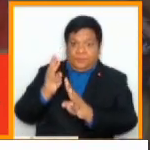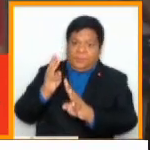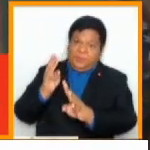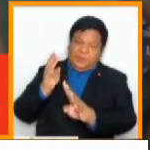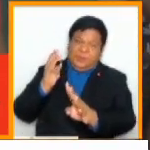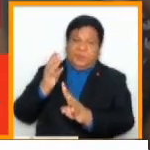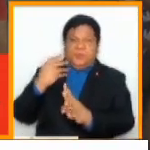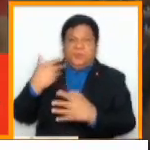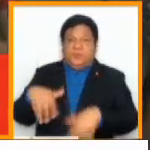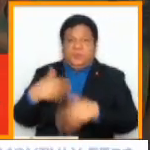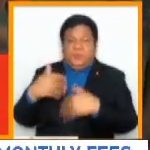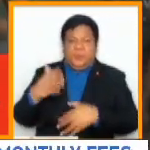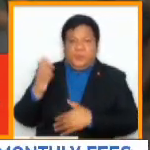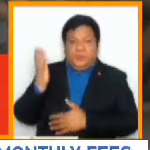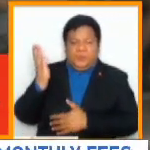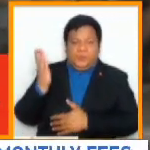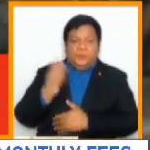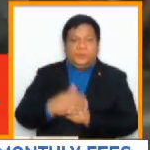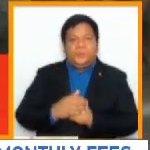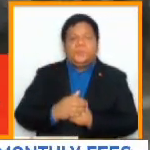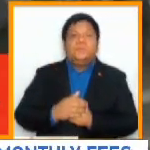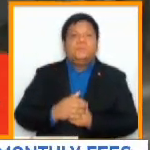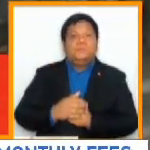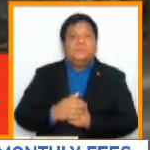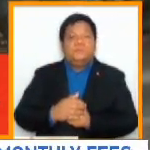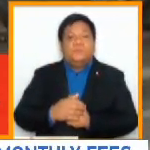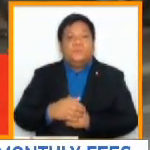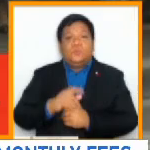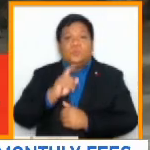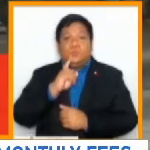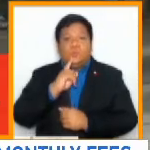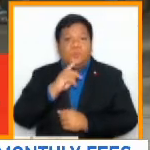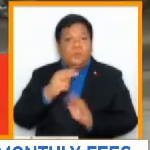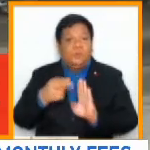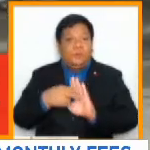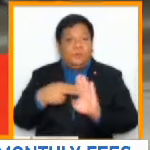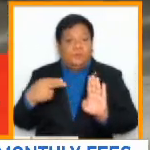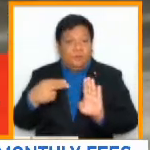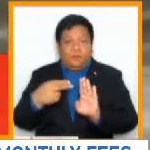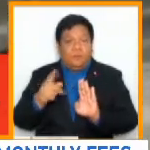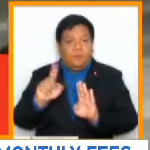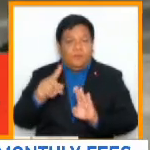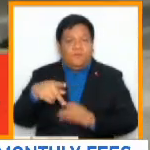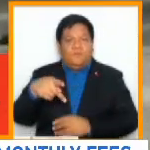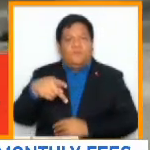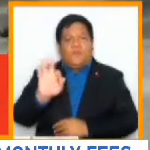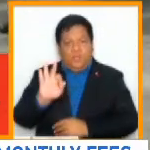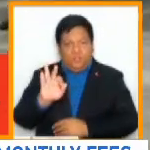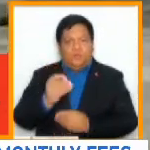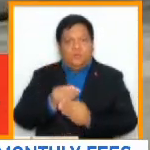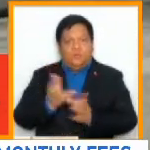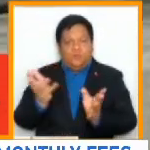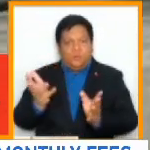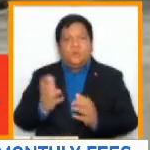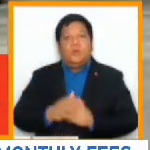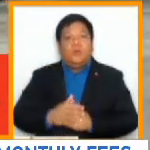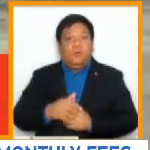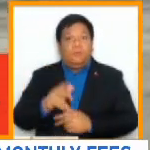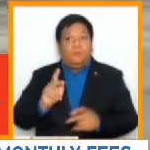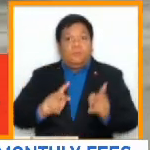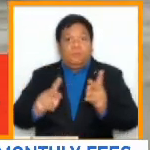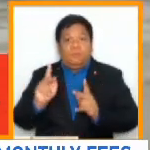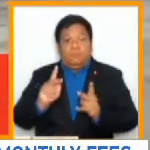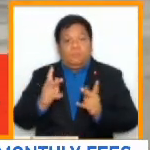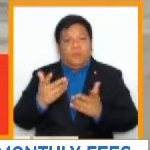rito ngayon pa lang. Pfizer ang brand ng bakunang ibibigay ngayon dito ngayong araw, kinaisahan daw ng mga kaunin ng LGU na